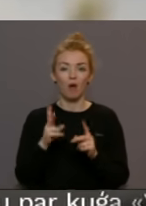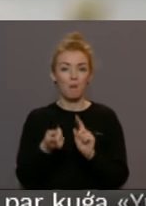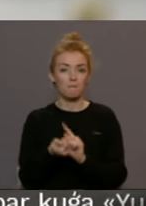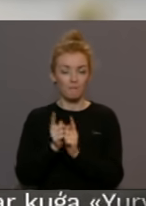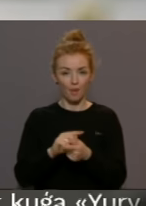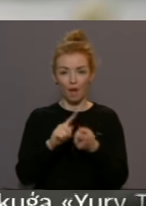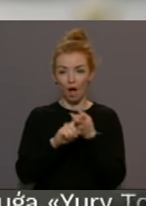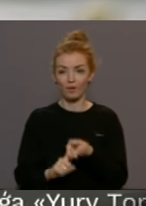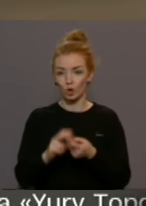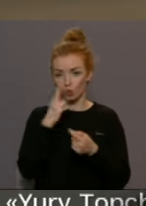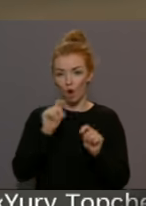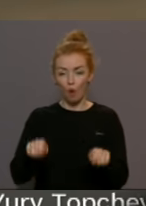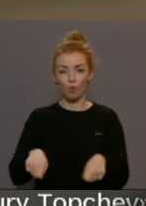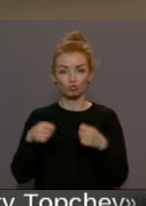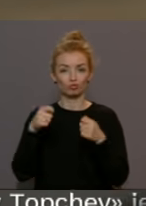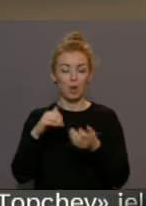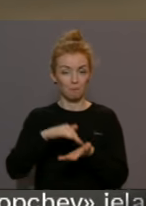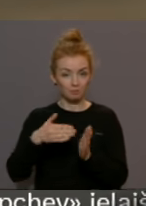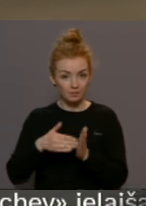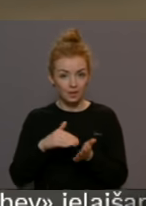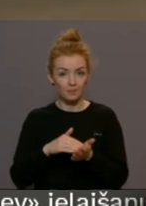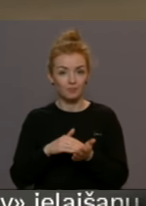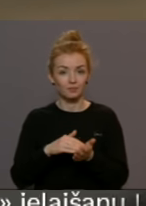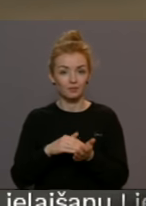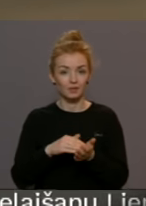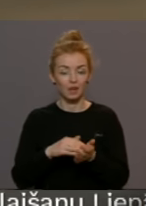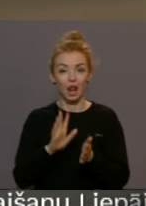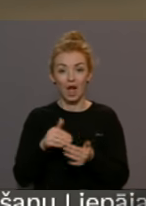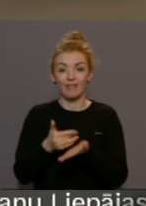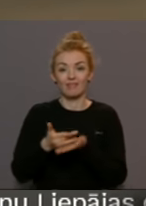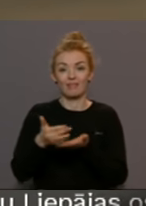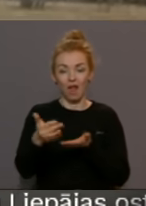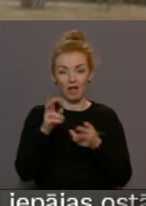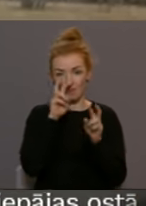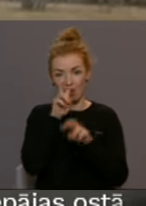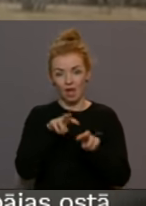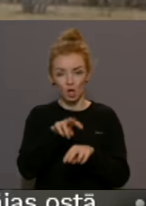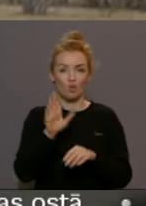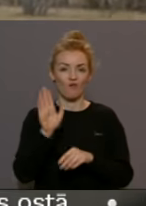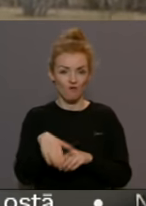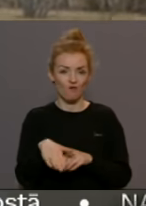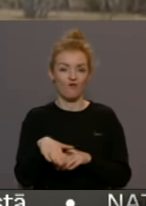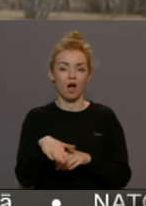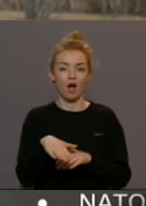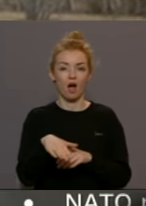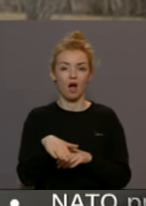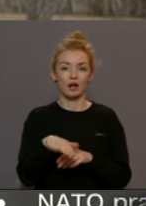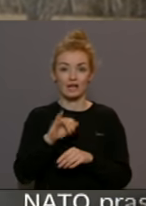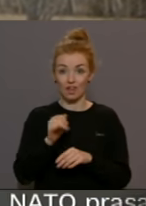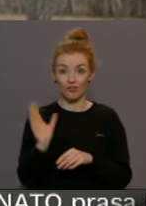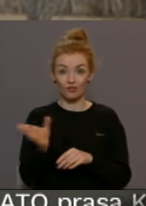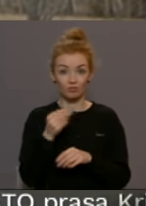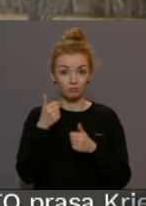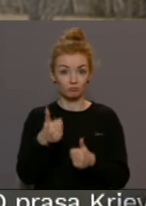no audzēšanas apstākļiem, jā, lai to tālākos pētījumu gaitā varētu, ja viss